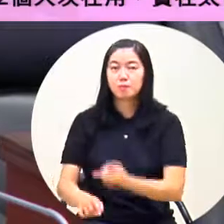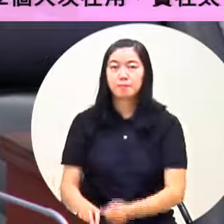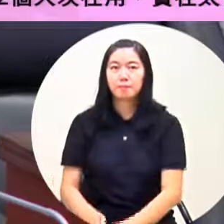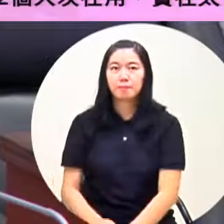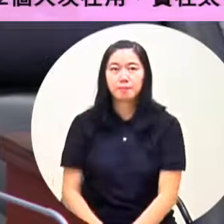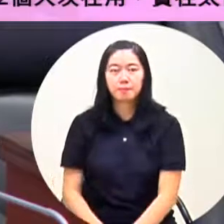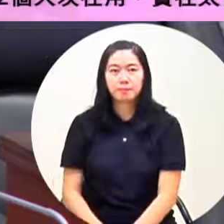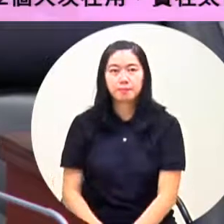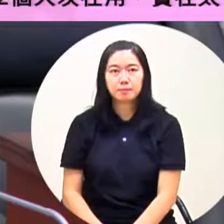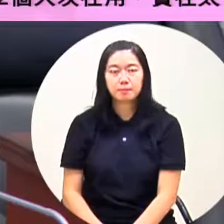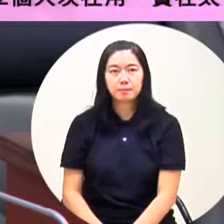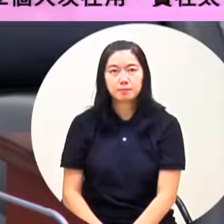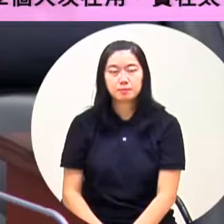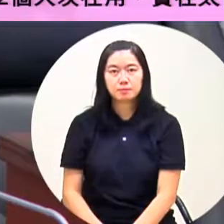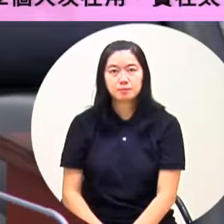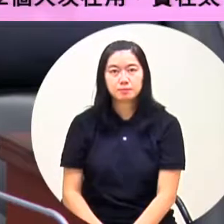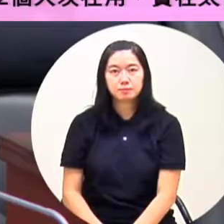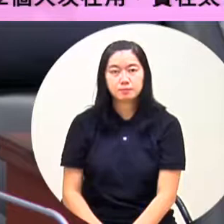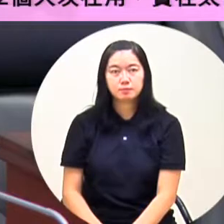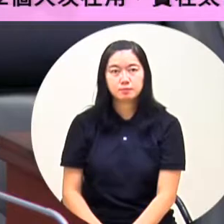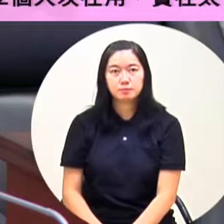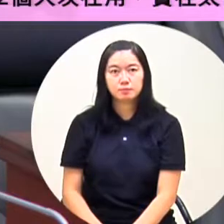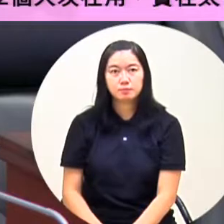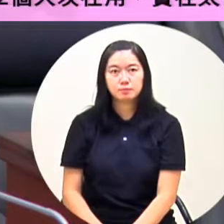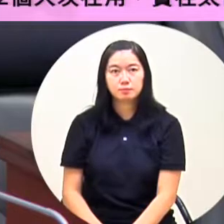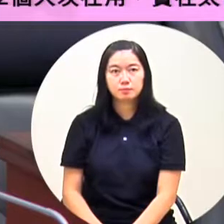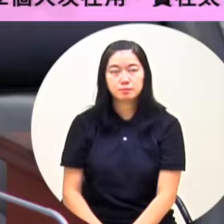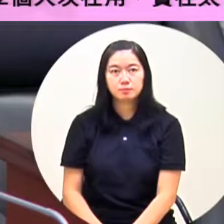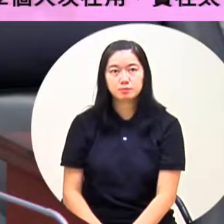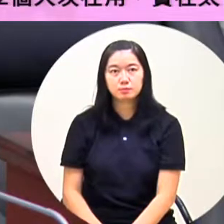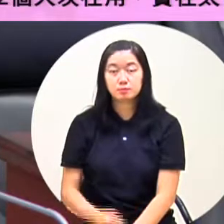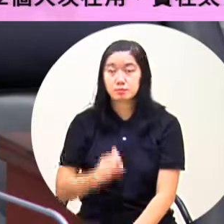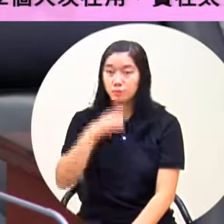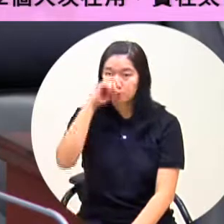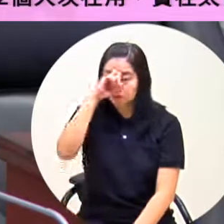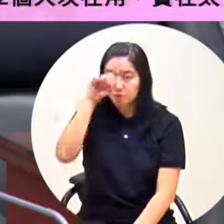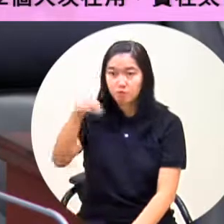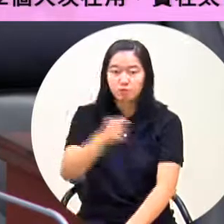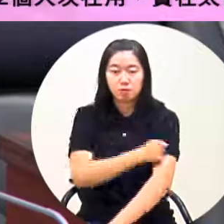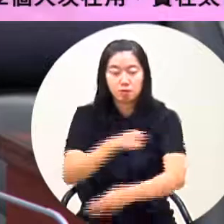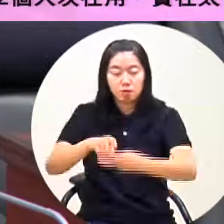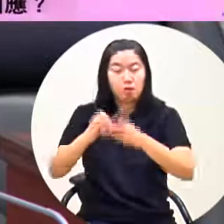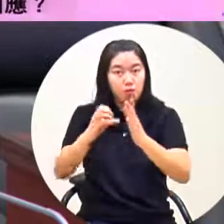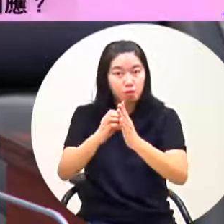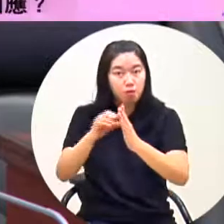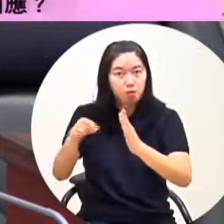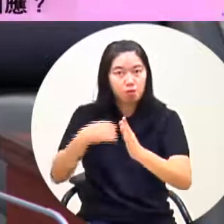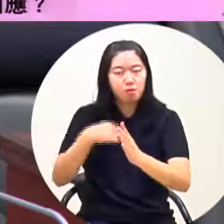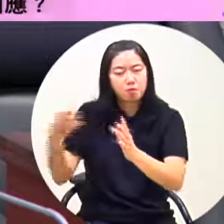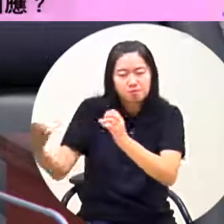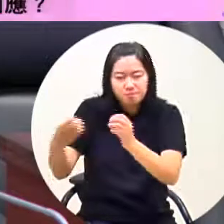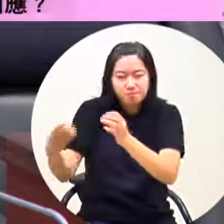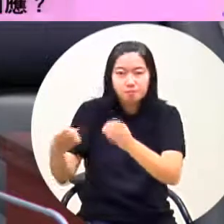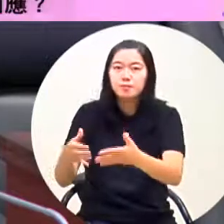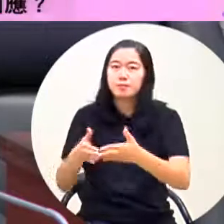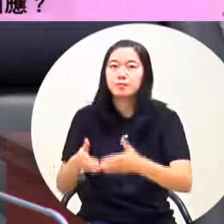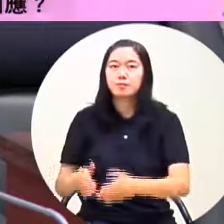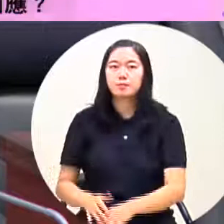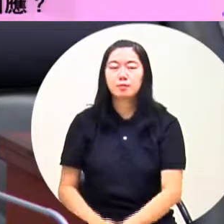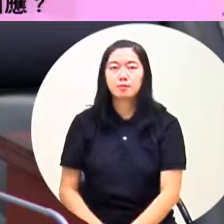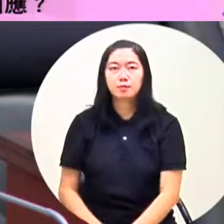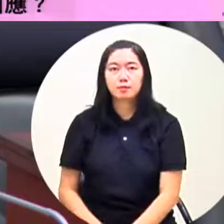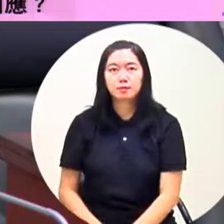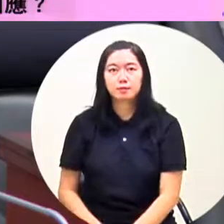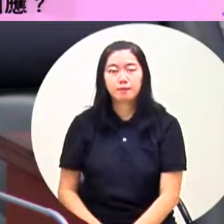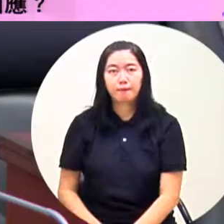况？是不是有问题？我希望咱劳工局家是不是爱探讨一下哦？那另外，